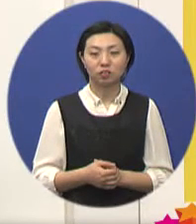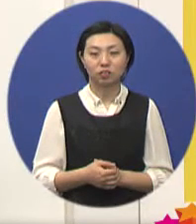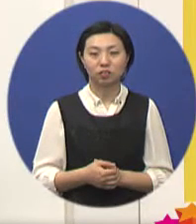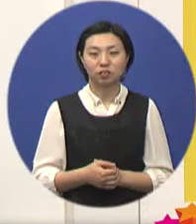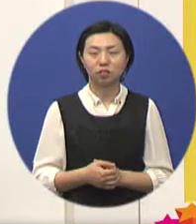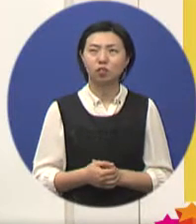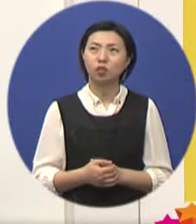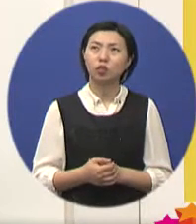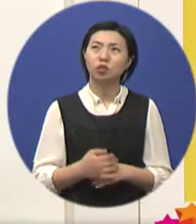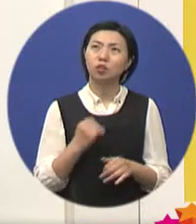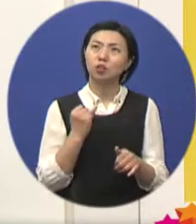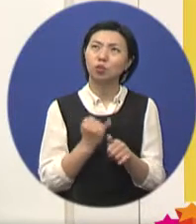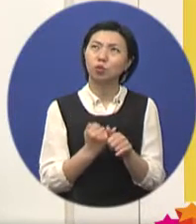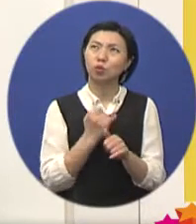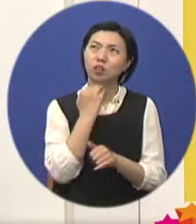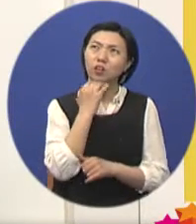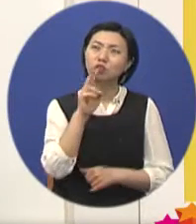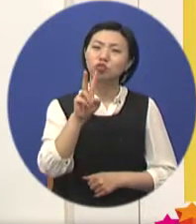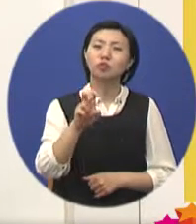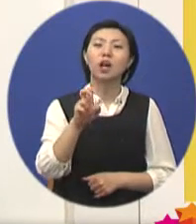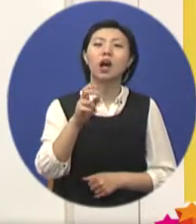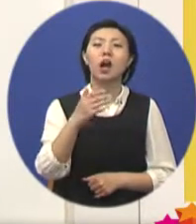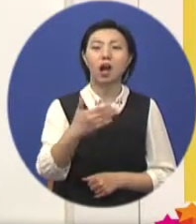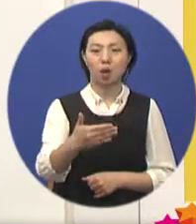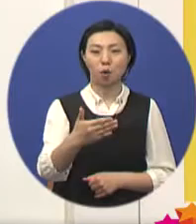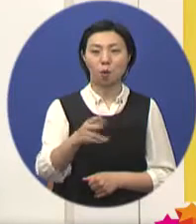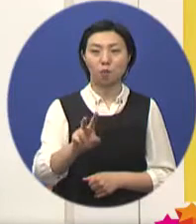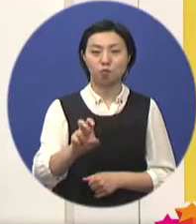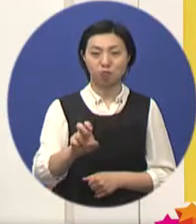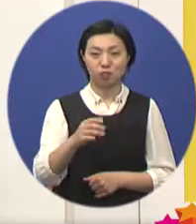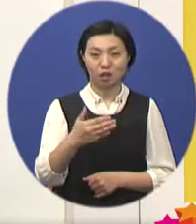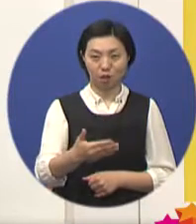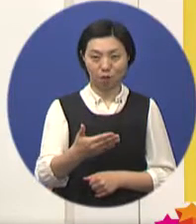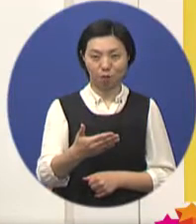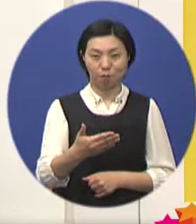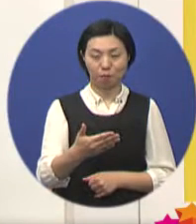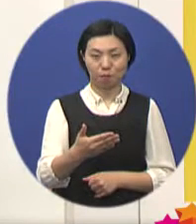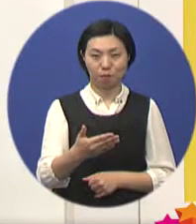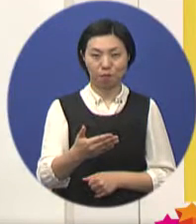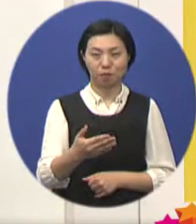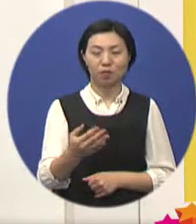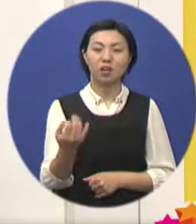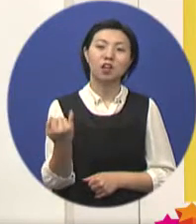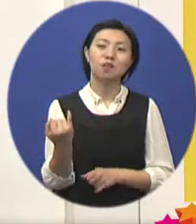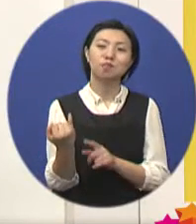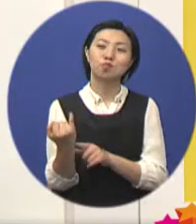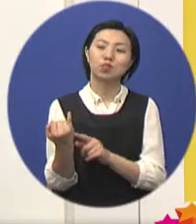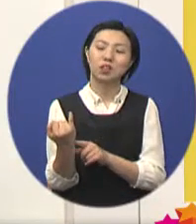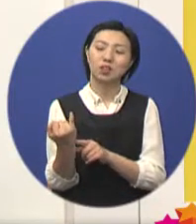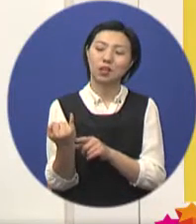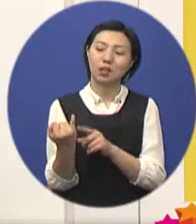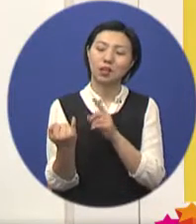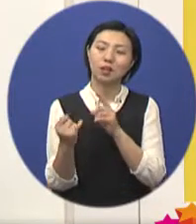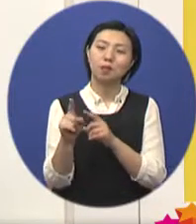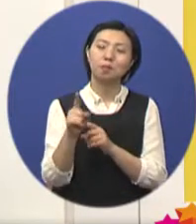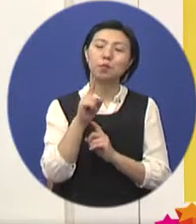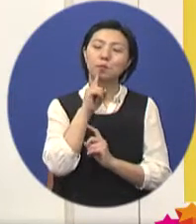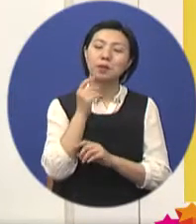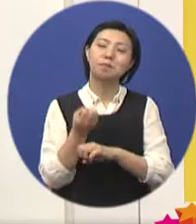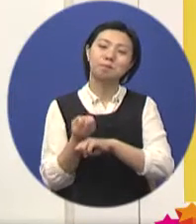하기는 29에 했는데 네. 아. 그 아내에게 예. 한 말씀 하겠습니다. 그리고 노래